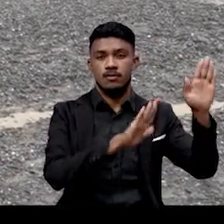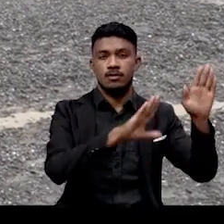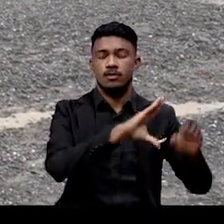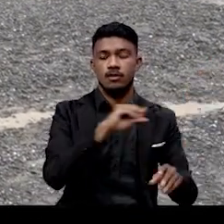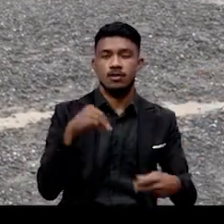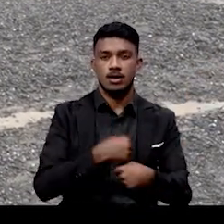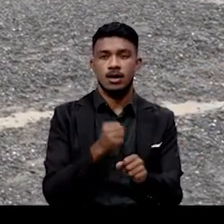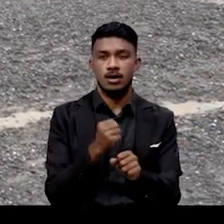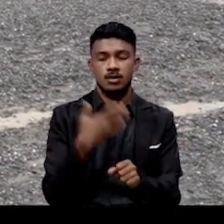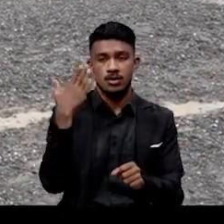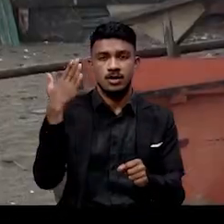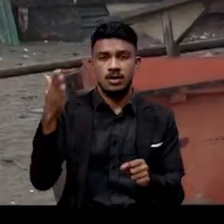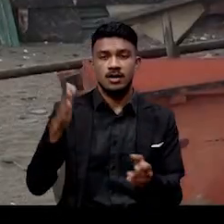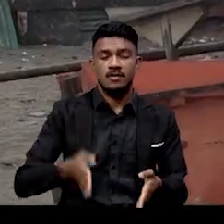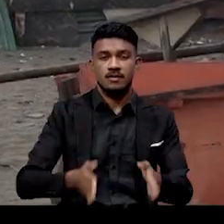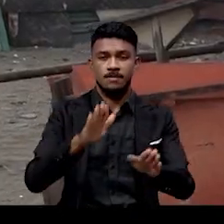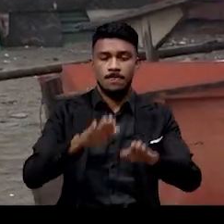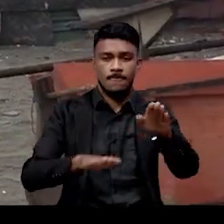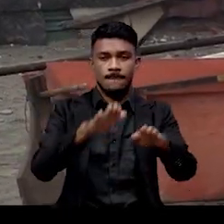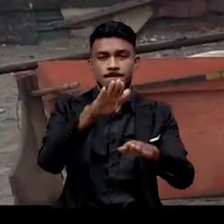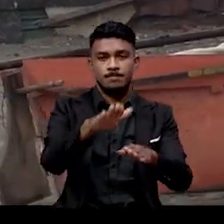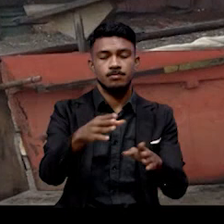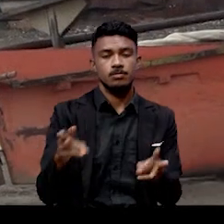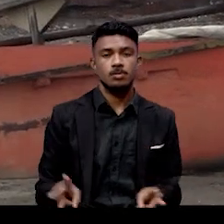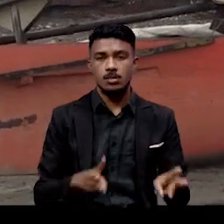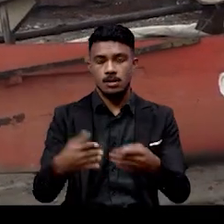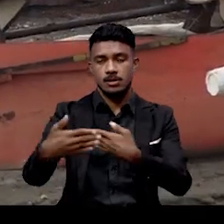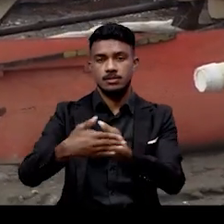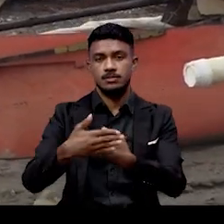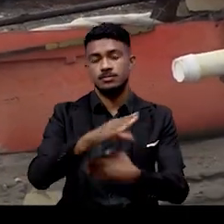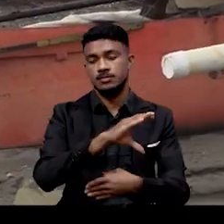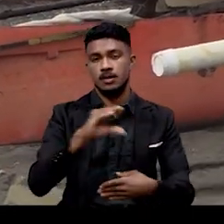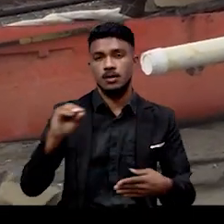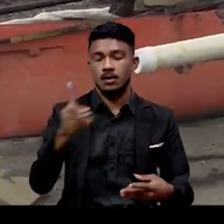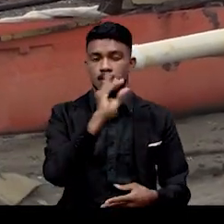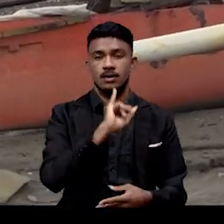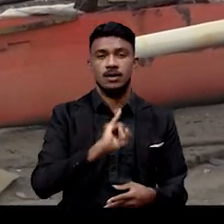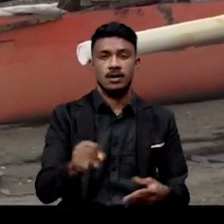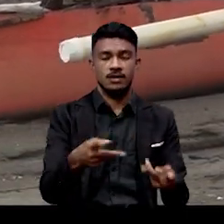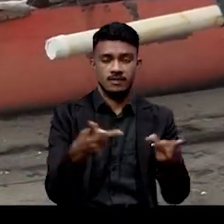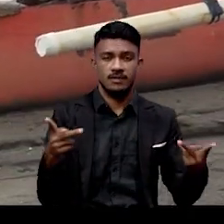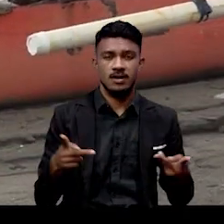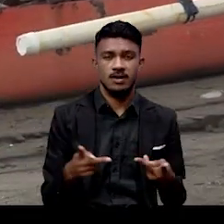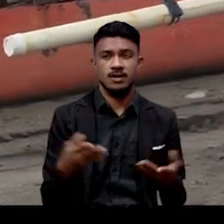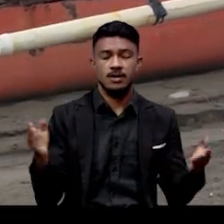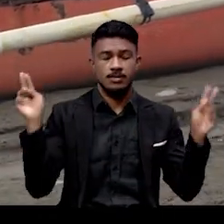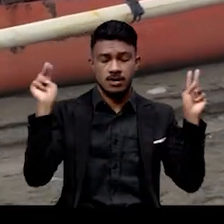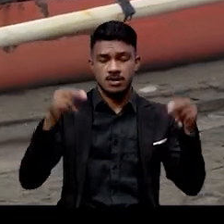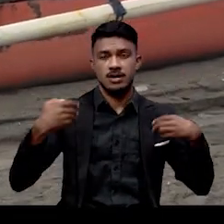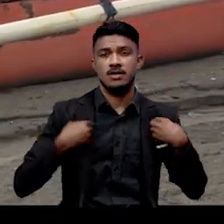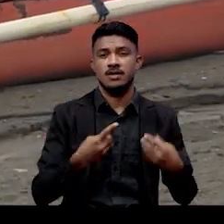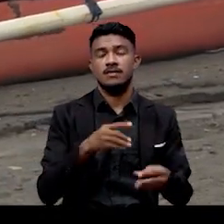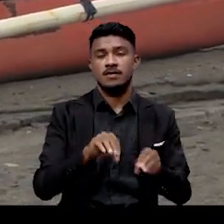uma iha trotoar leteng. Nunia tu hadia sidadi dili sai sidadi kapital nian, precisa iha ordenamento